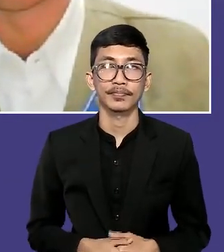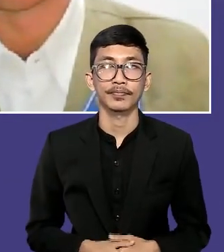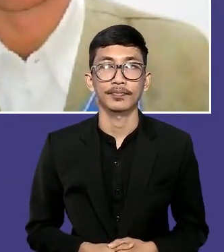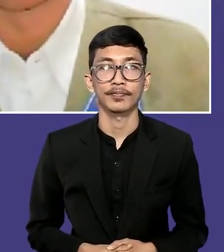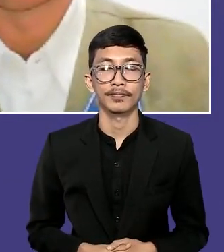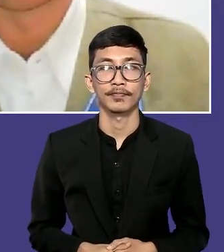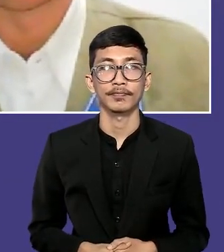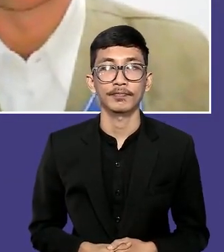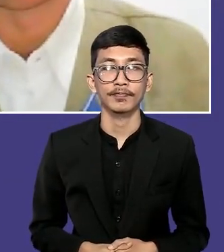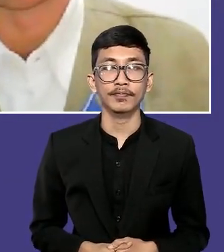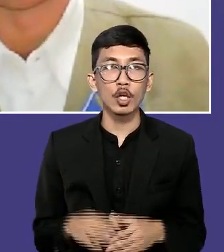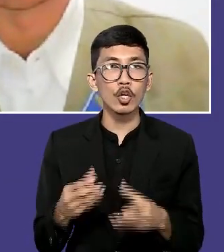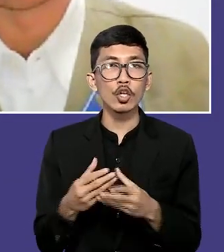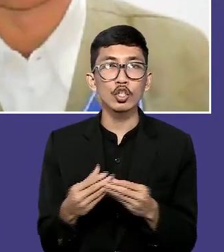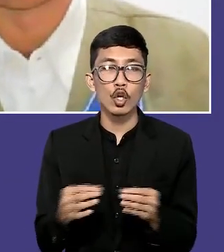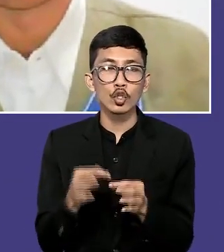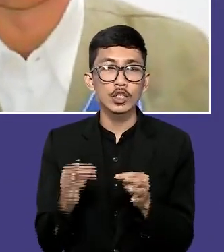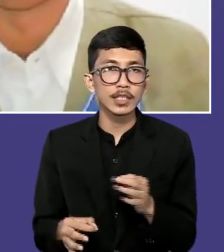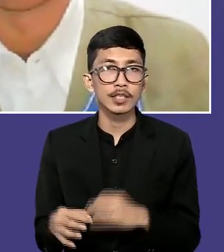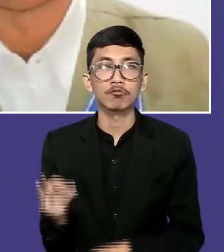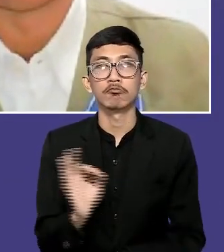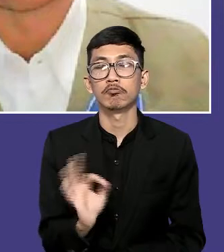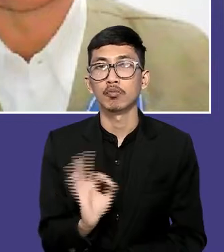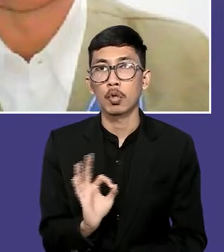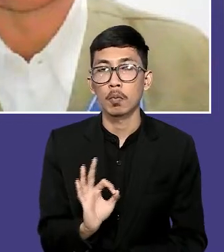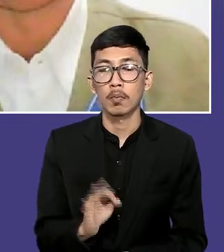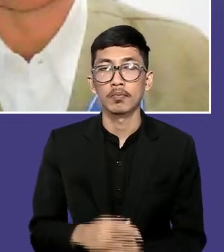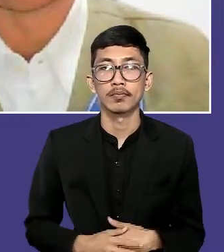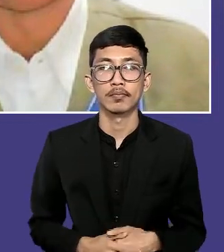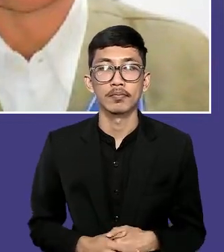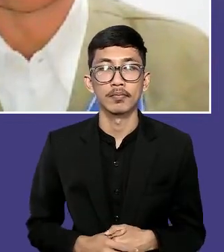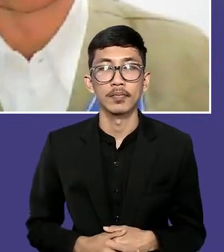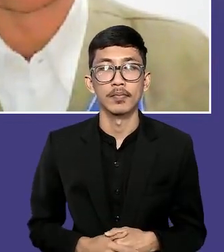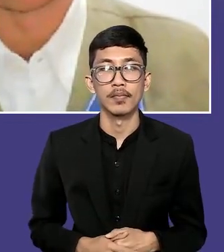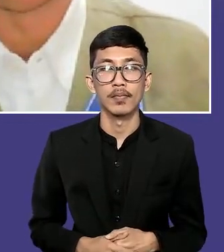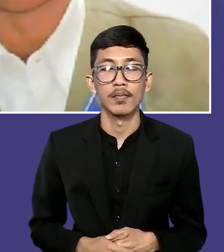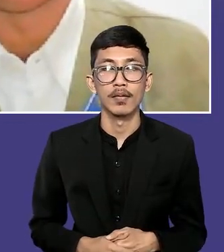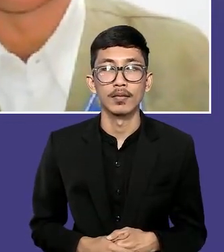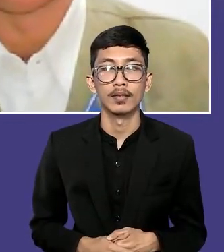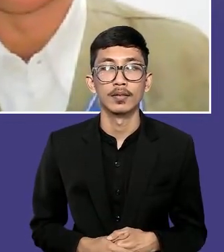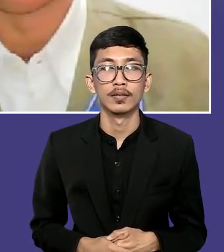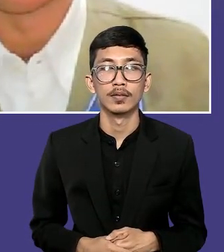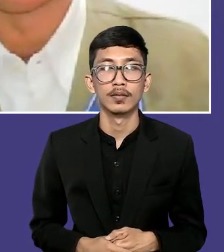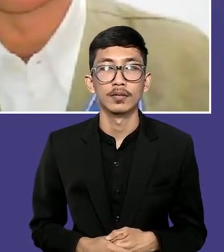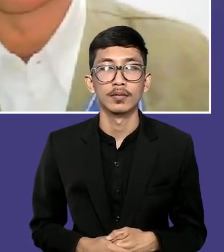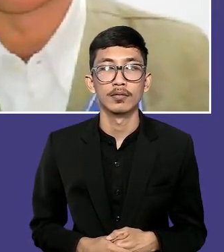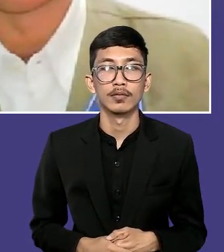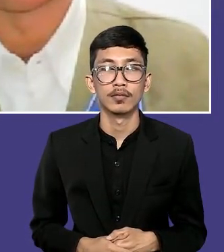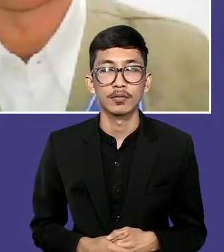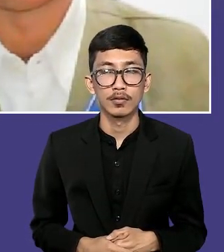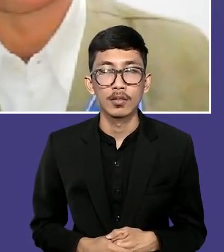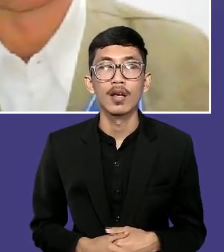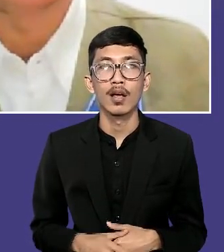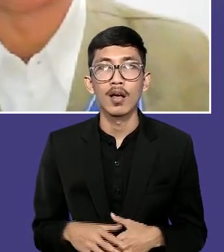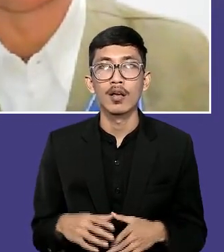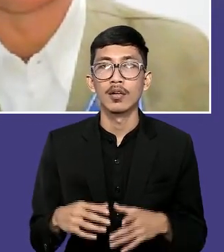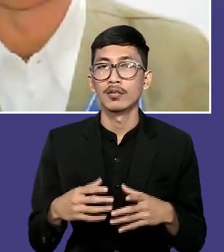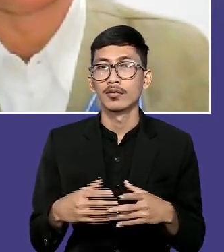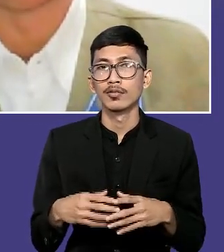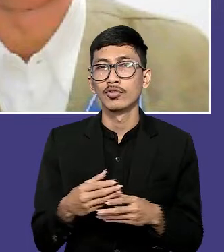ada konklusinya baik mereka masih kita berapa masih ini sekali masih menyelidiki sekali untuk sampai pada